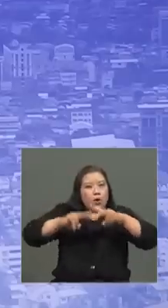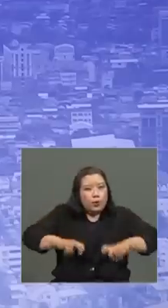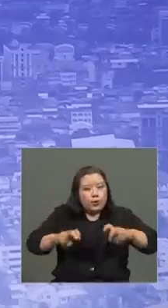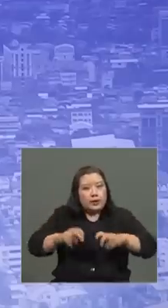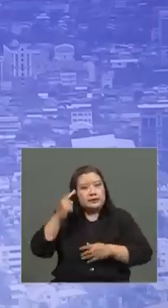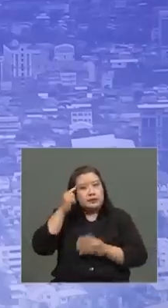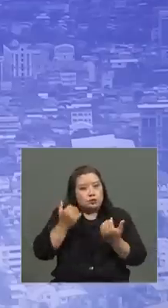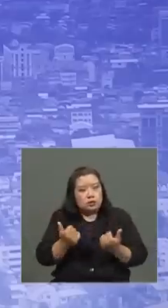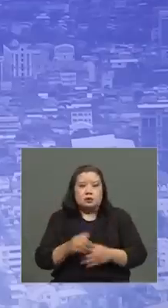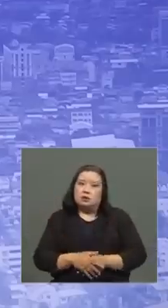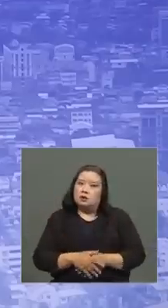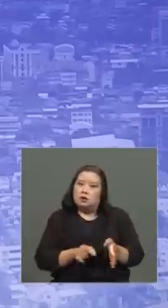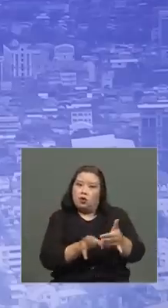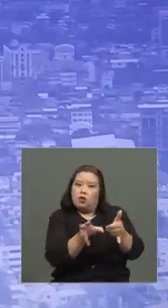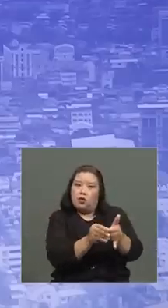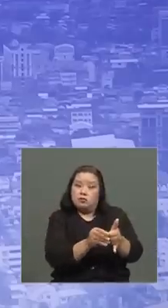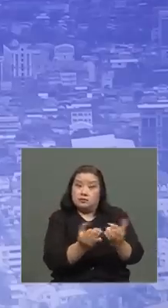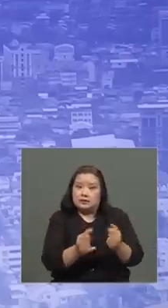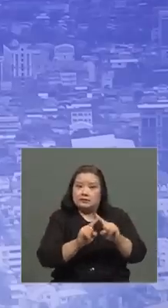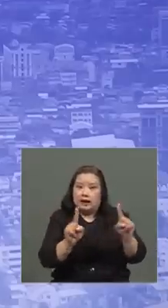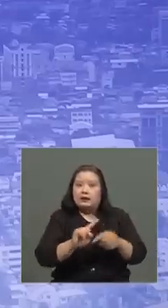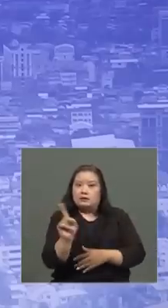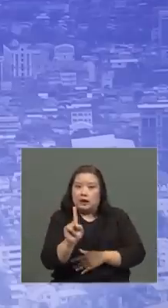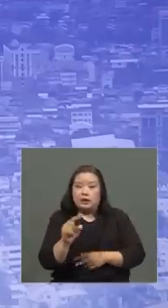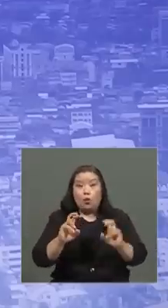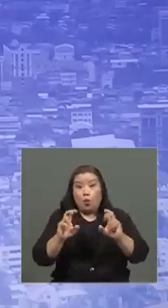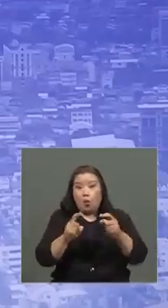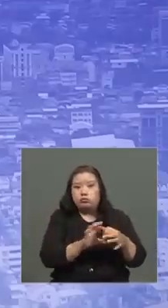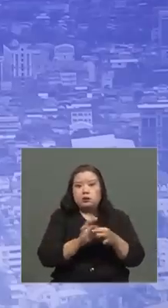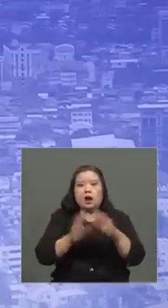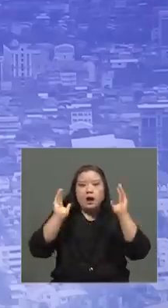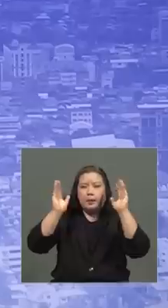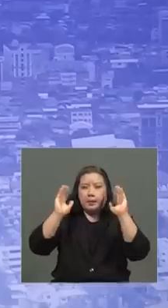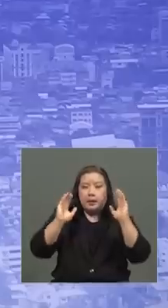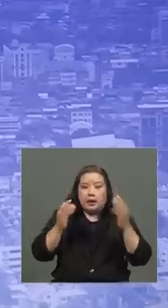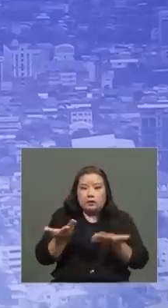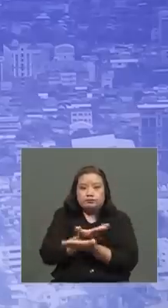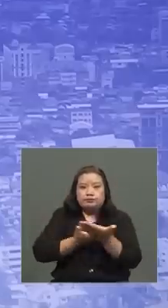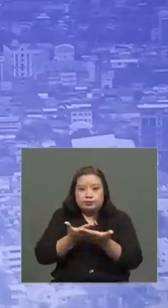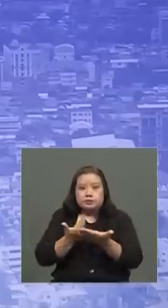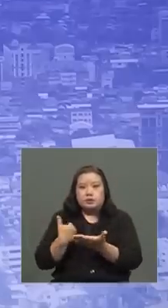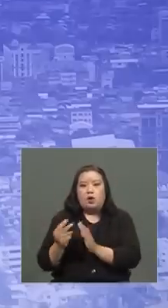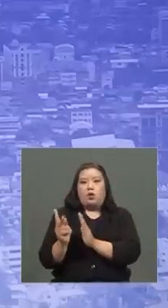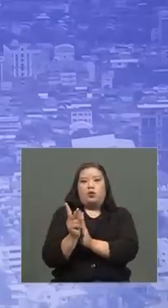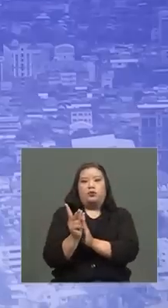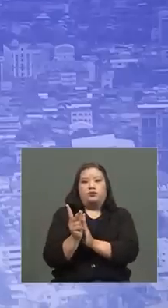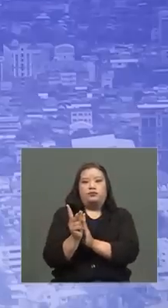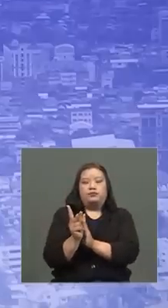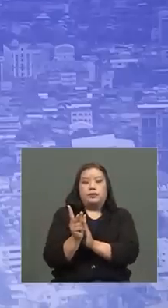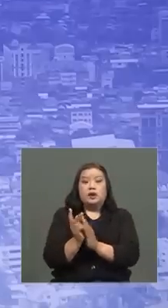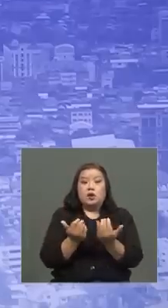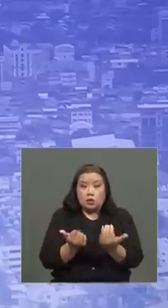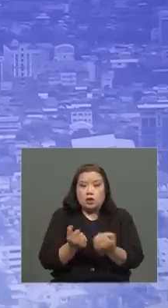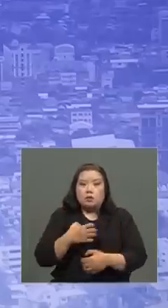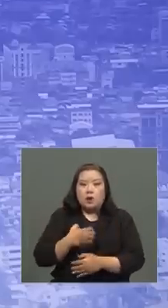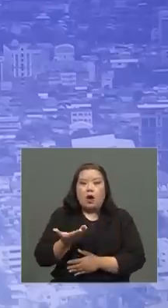เห็นนะรอกนี้ที่มีความแตกต่างอะไรกันอย่างไรนะครับและนำไปสู่มาตรการต่างๆด้วยนะครับน่าทึ่งซึ่งผมอยากจะให้